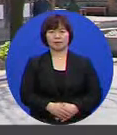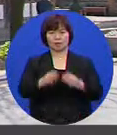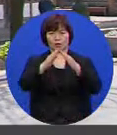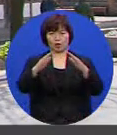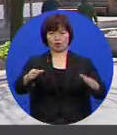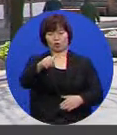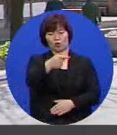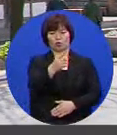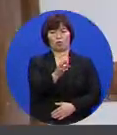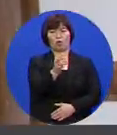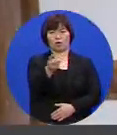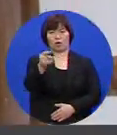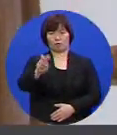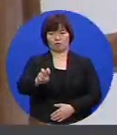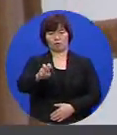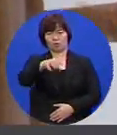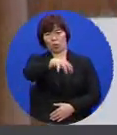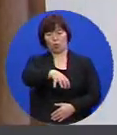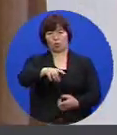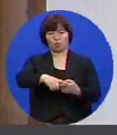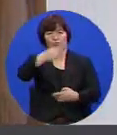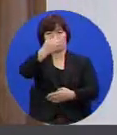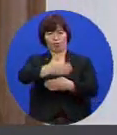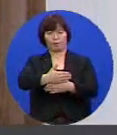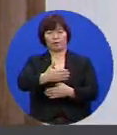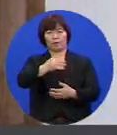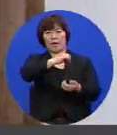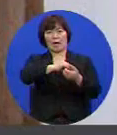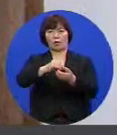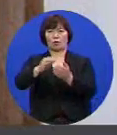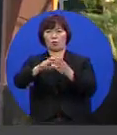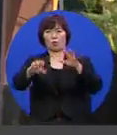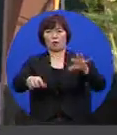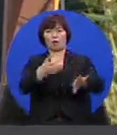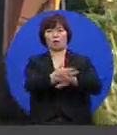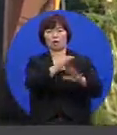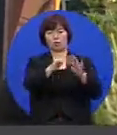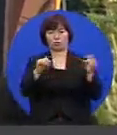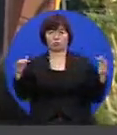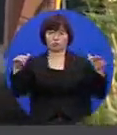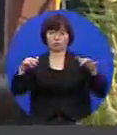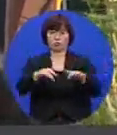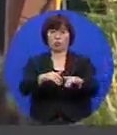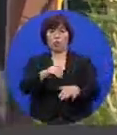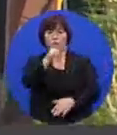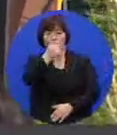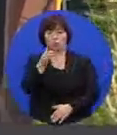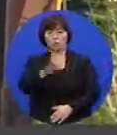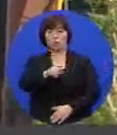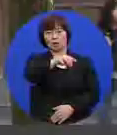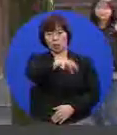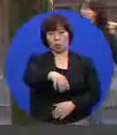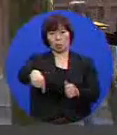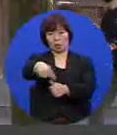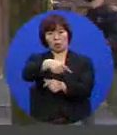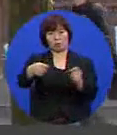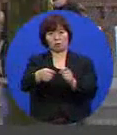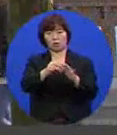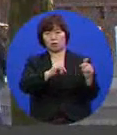전주 공예품 전시관의 문이 굳게 닫혀 있습니다. 한옥마을의 다른 곳은 관광객들로 붐비지만 공예품 전시관